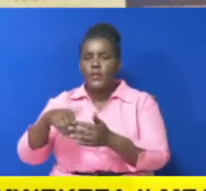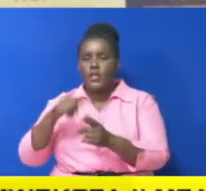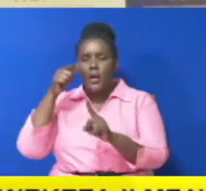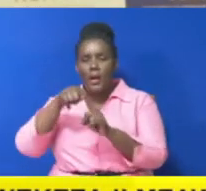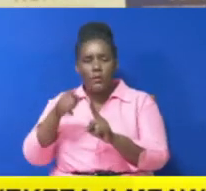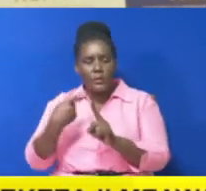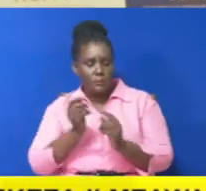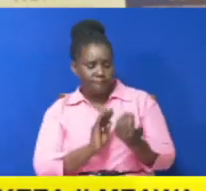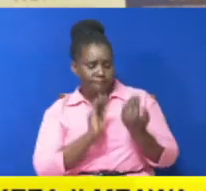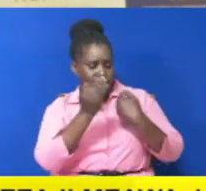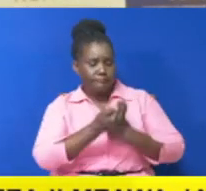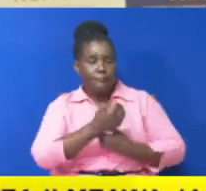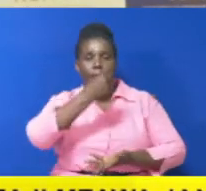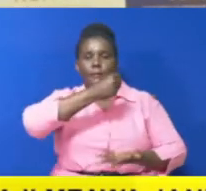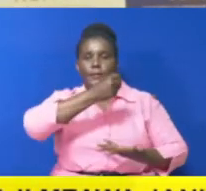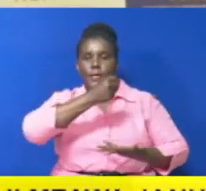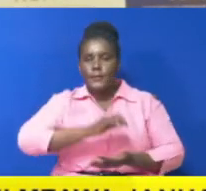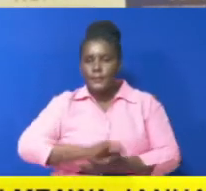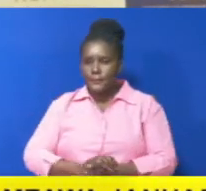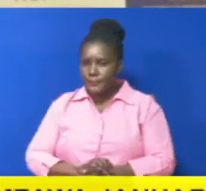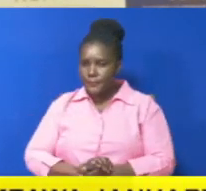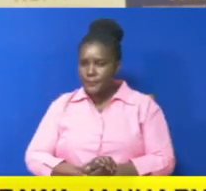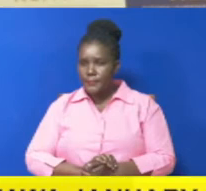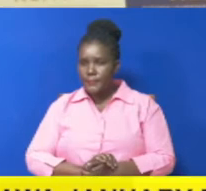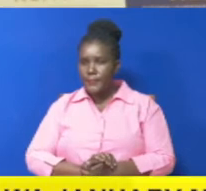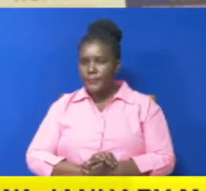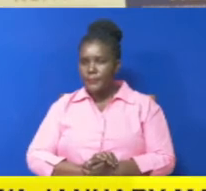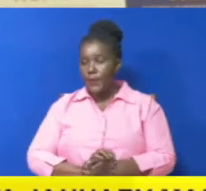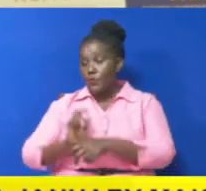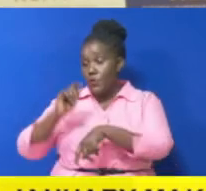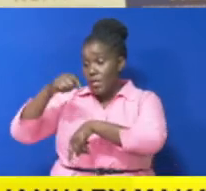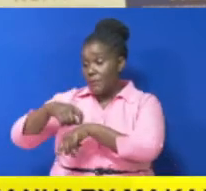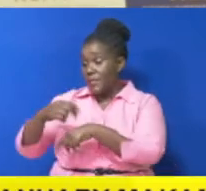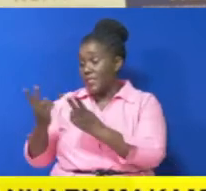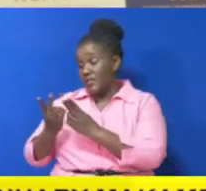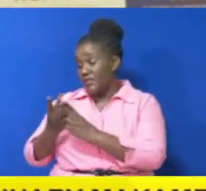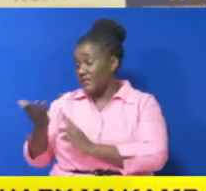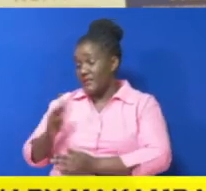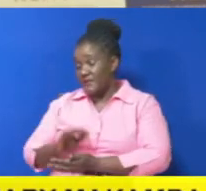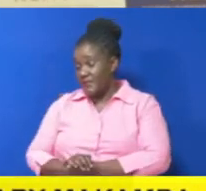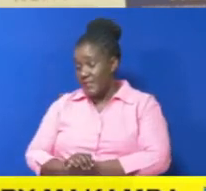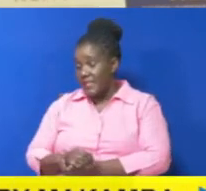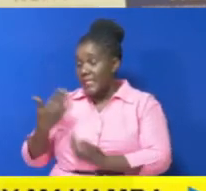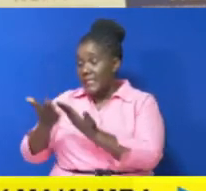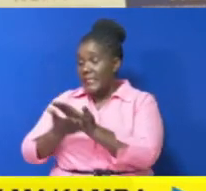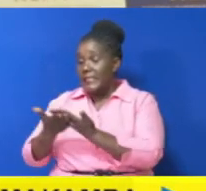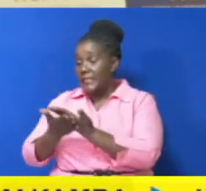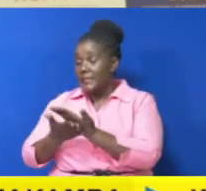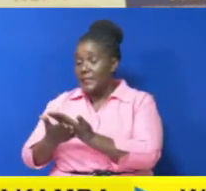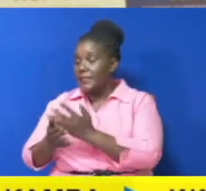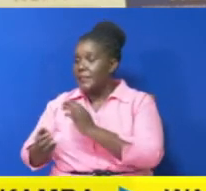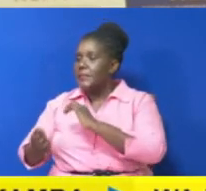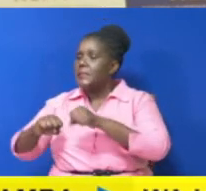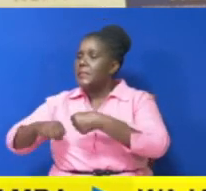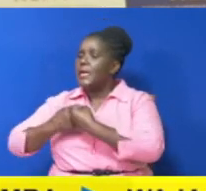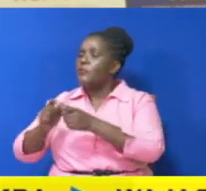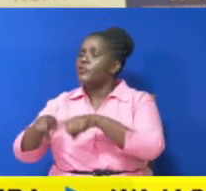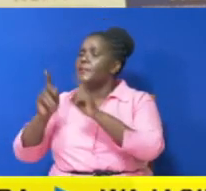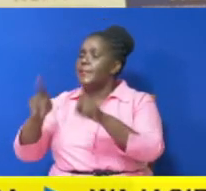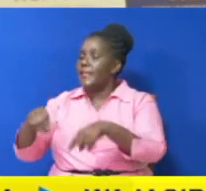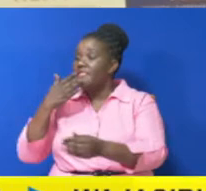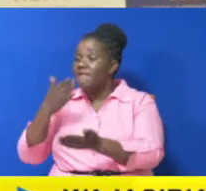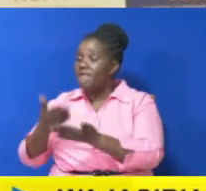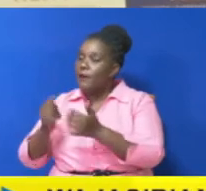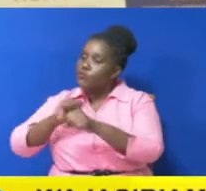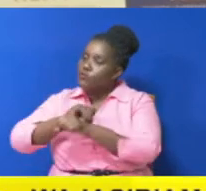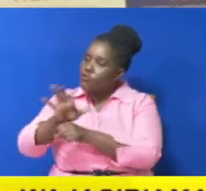hasa katika vipindi ambacho nchi inakabiliwa na matatizo mbalimbali. Iwe kipindi cha uviko kwa mfano tuliopitia miaka michache